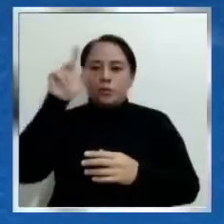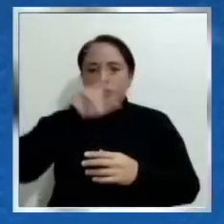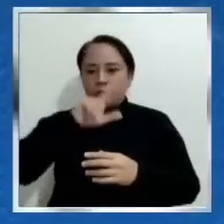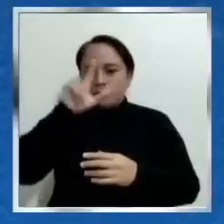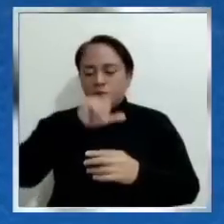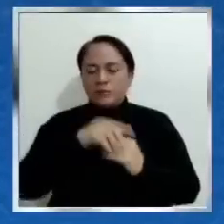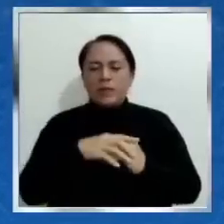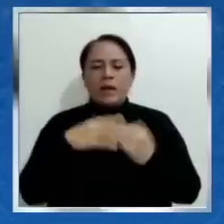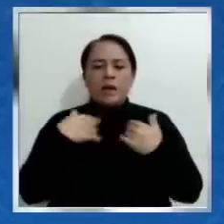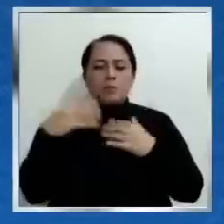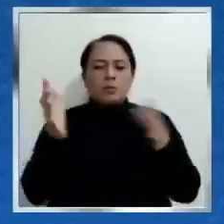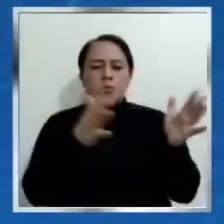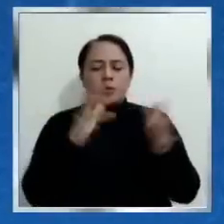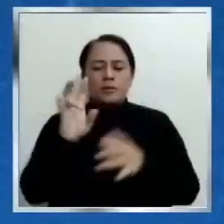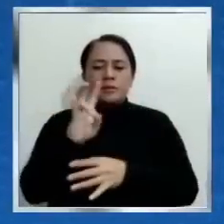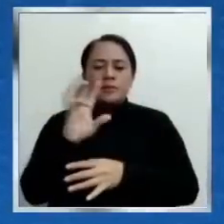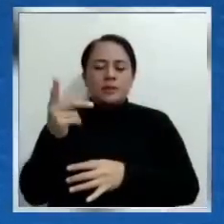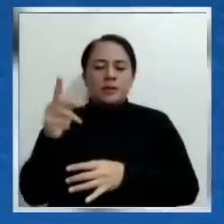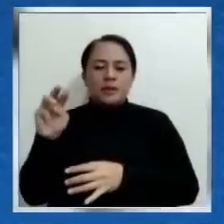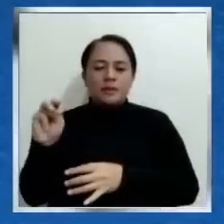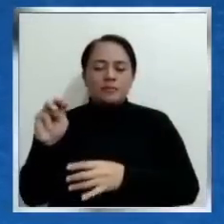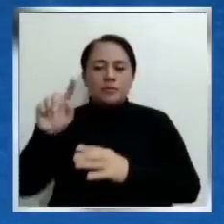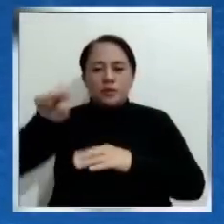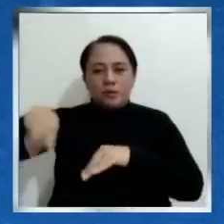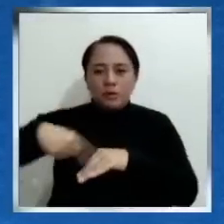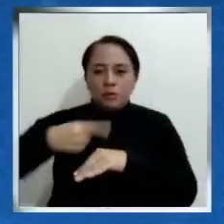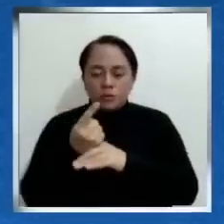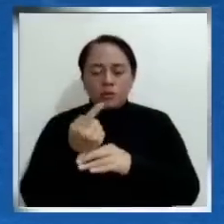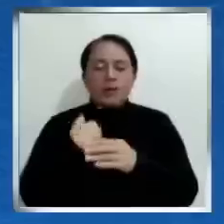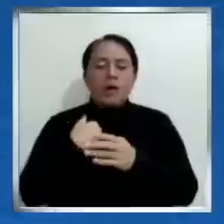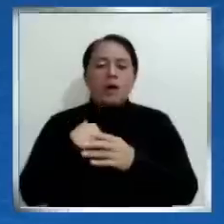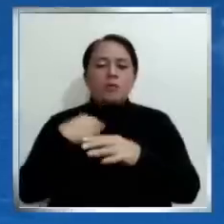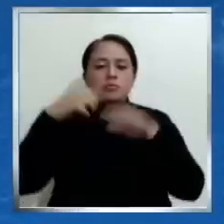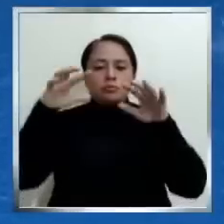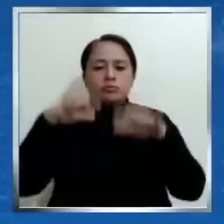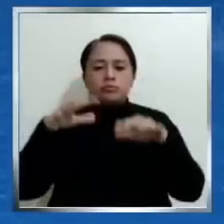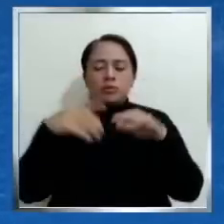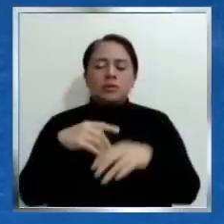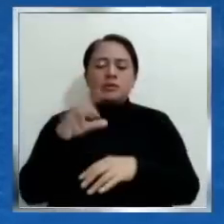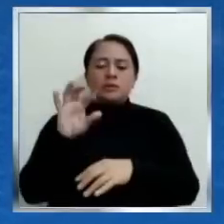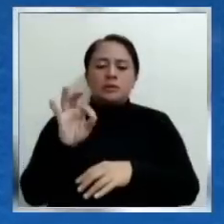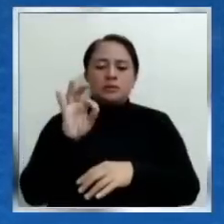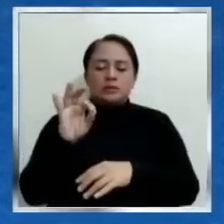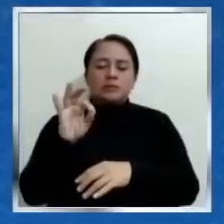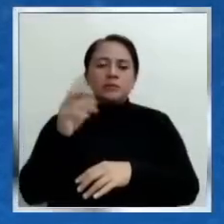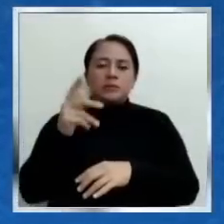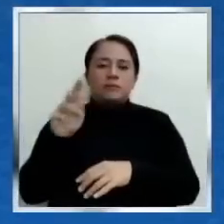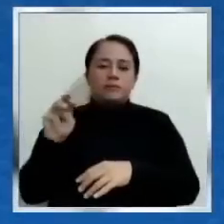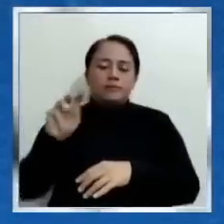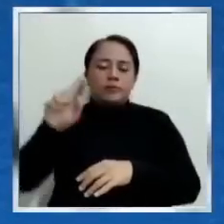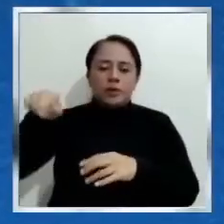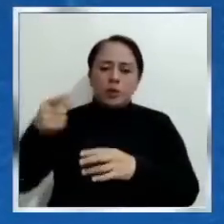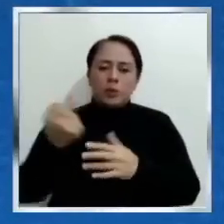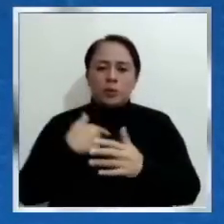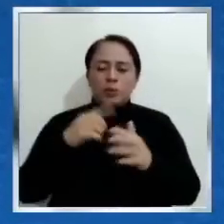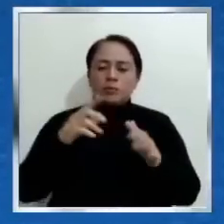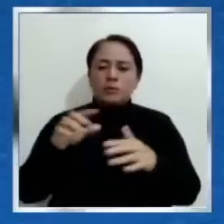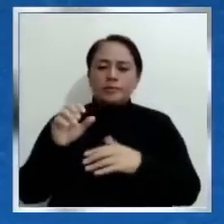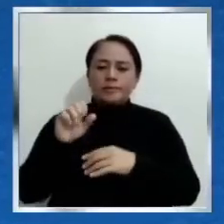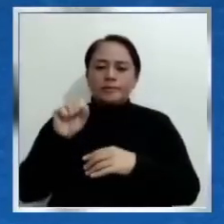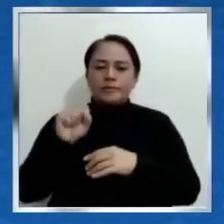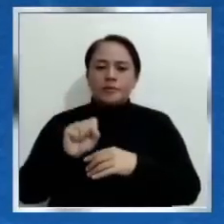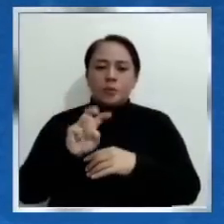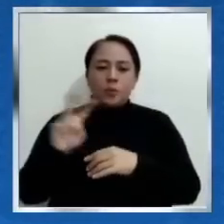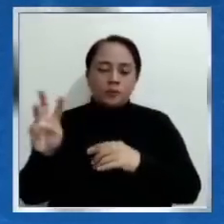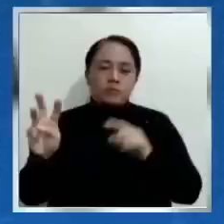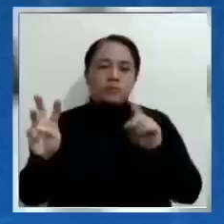hanging 75 kilometers per hour at bugsong 90 kilometers per hour. Kumikilos ito pa silangan hilagang silangan sa